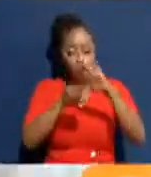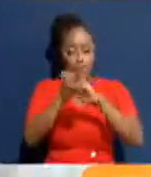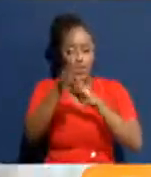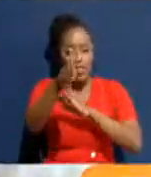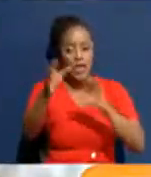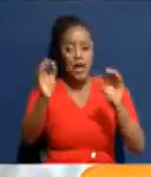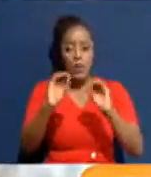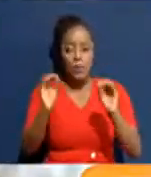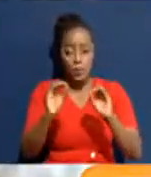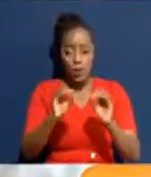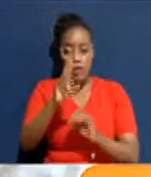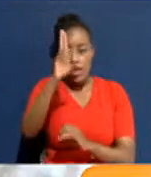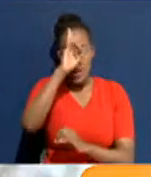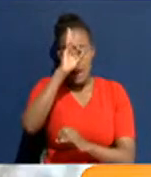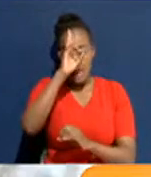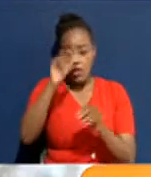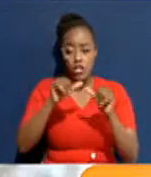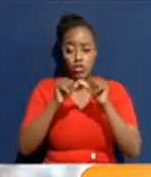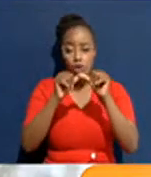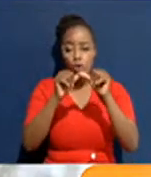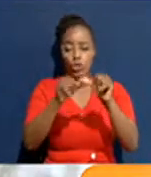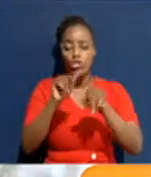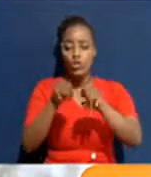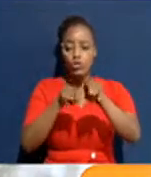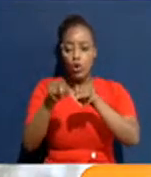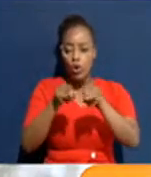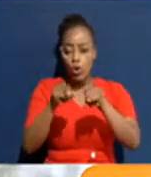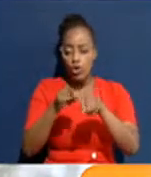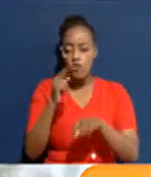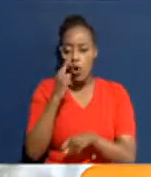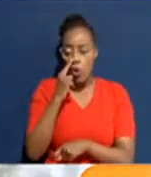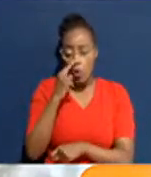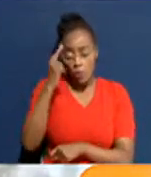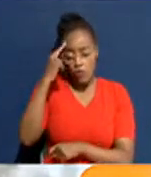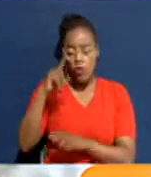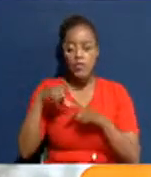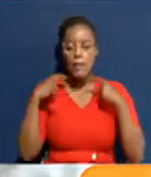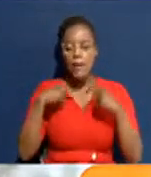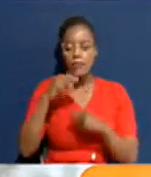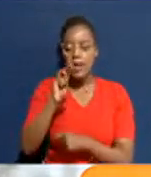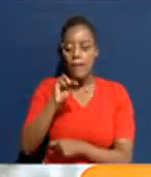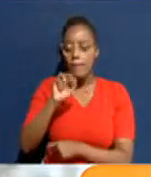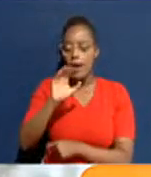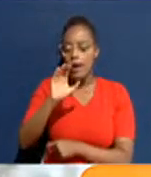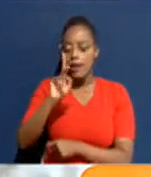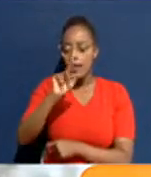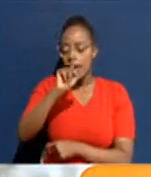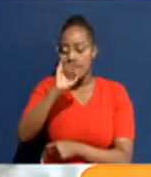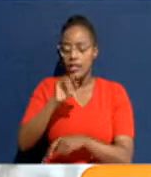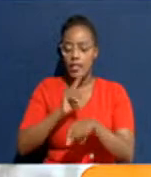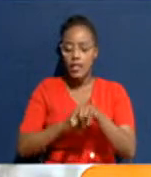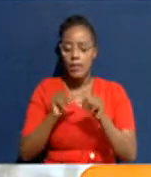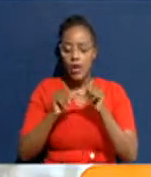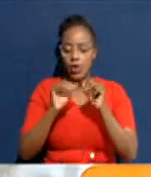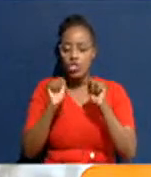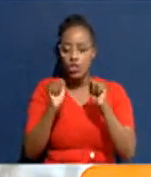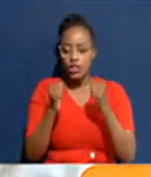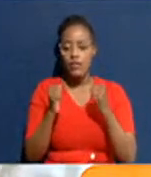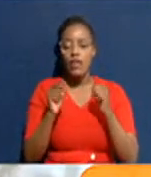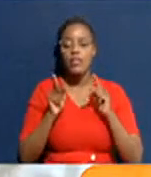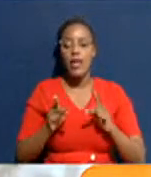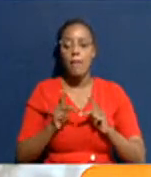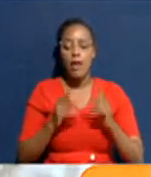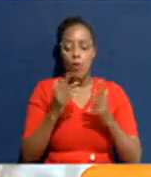pale. Maafisa wa polisi wanaendelea kushika doria katika boma la Paul Mackenzie, wakati ambapo operesheni ya uokozi